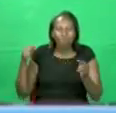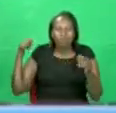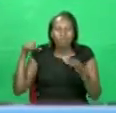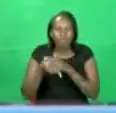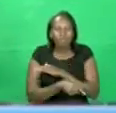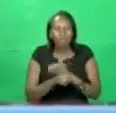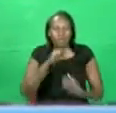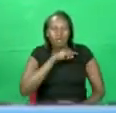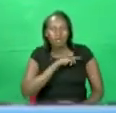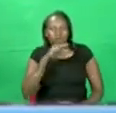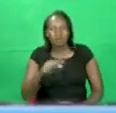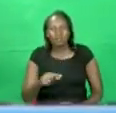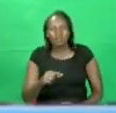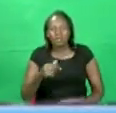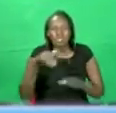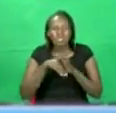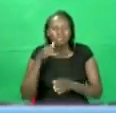afisi ya gavana Kinudi Ambugwa.